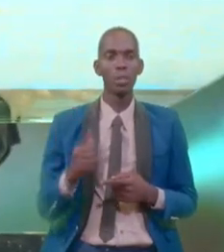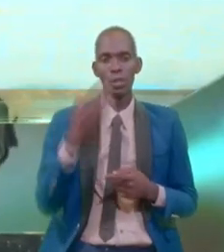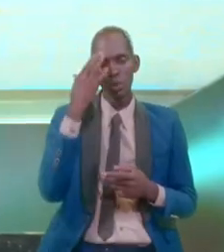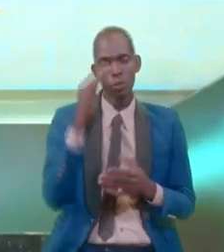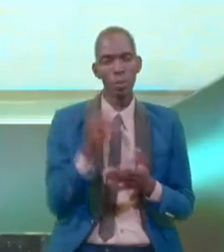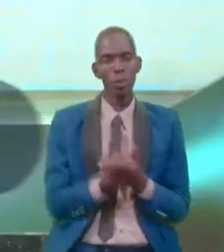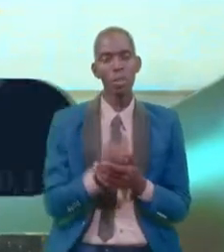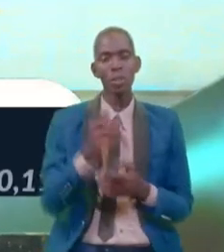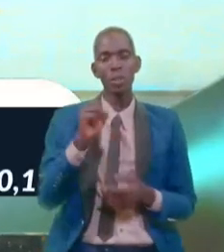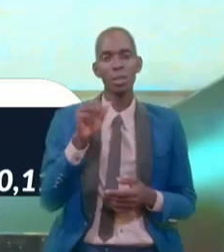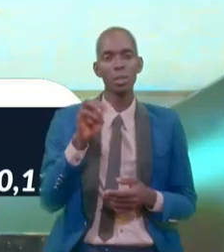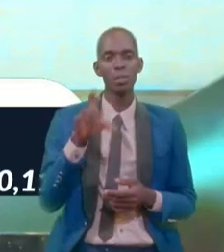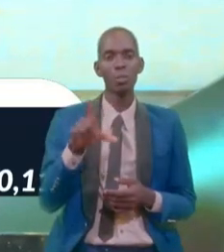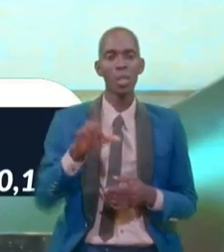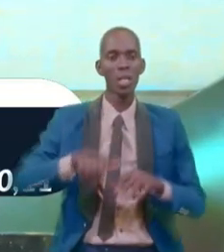de l'Éternel.